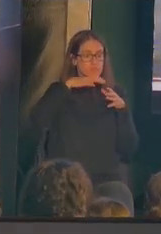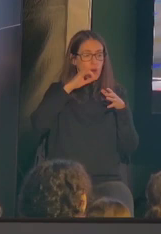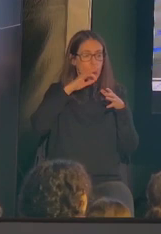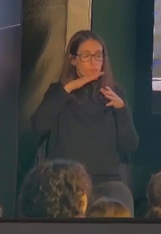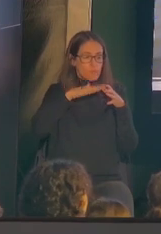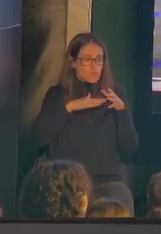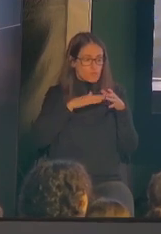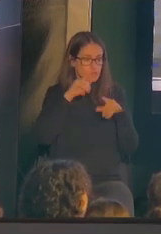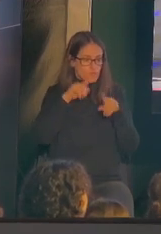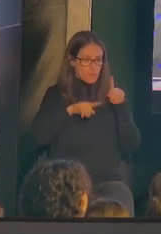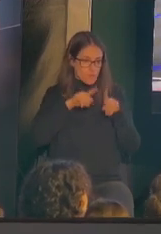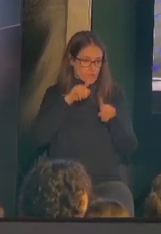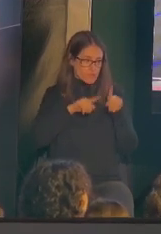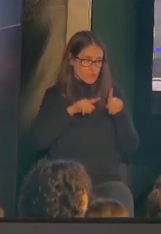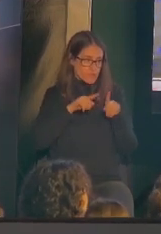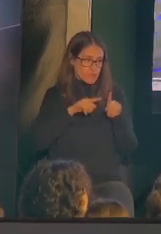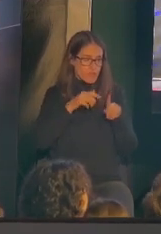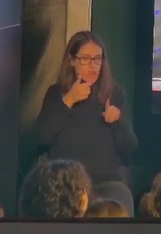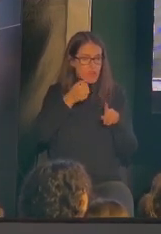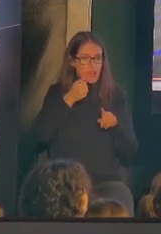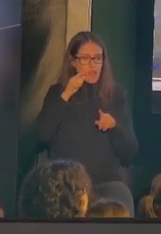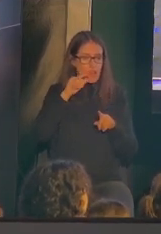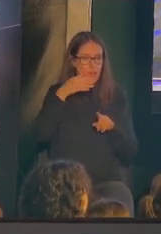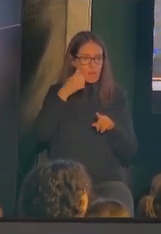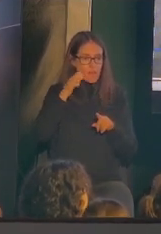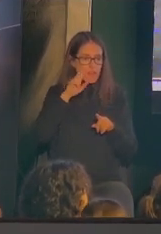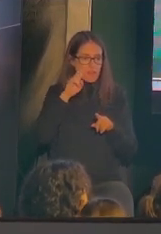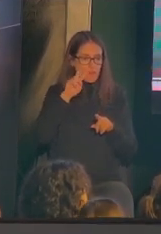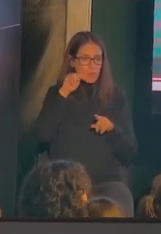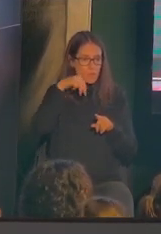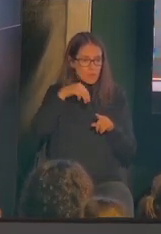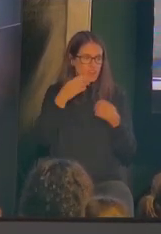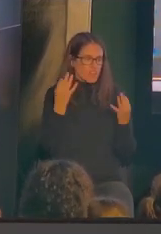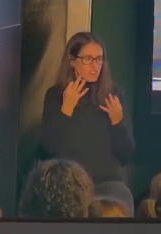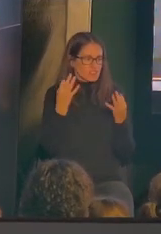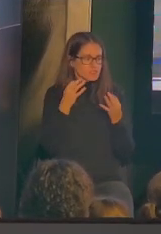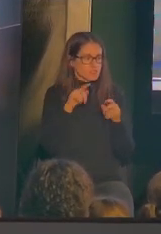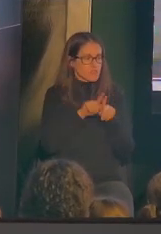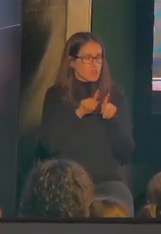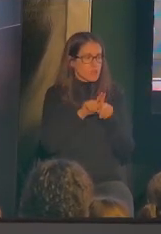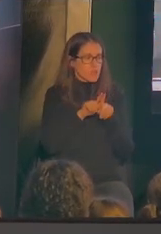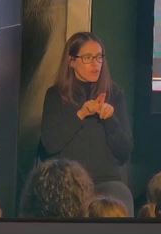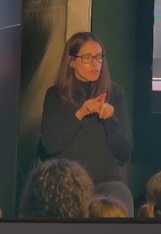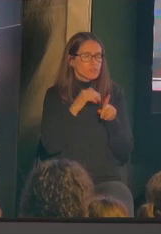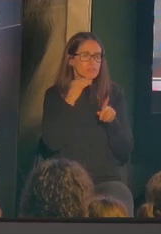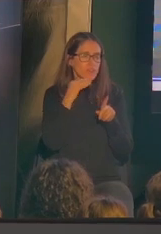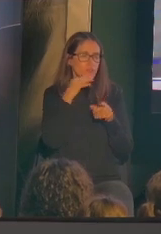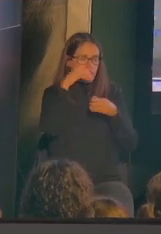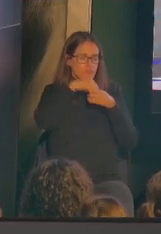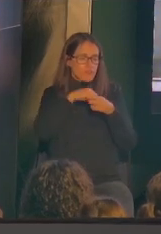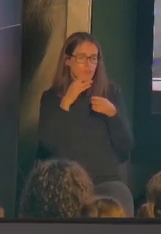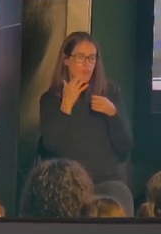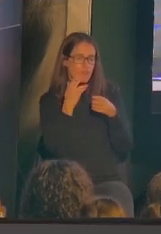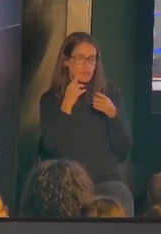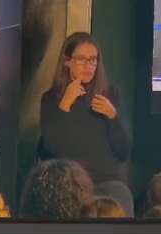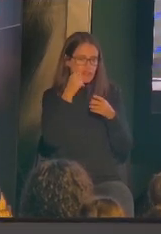l'overroom seria la mesura per definir quina quantitat d'aire hi ha allà dins.